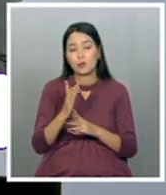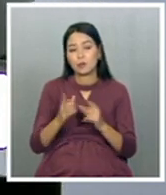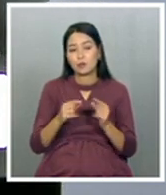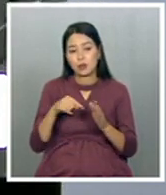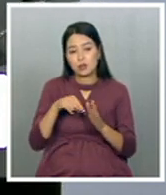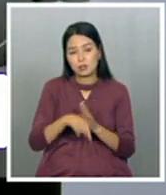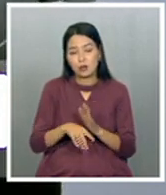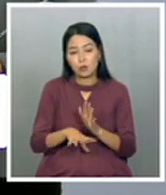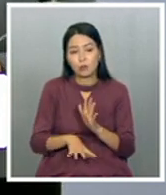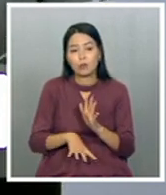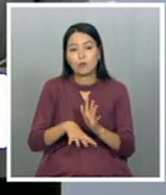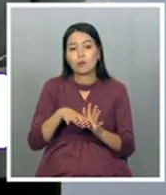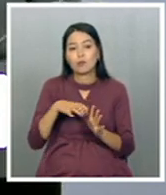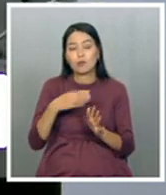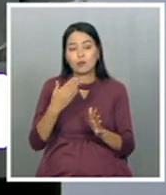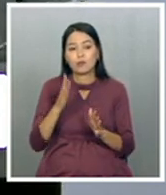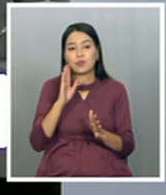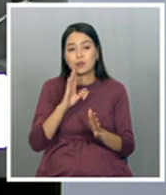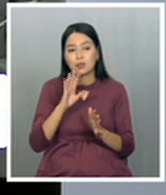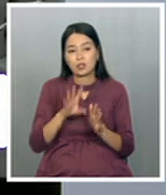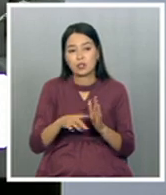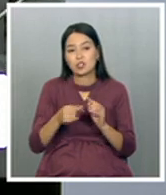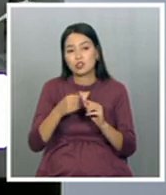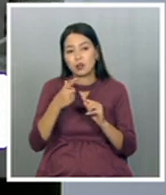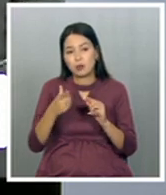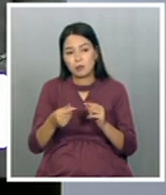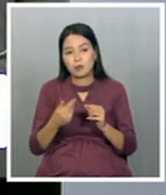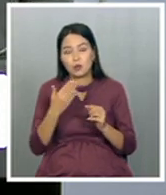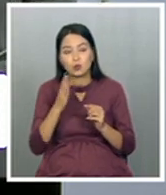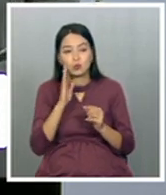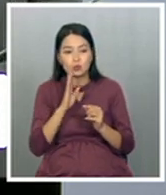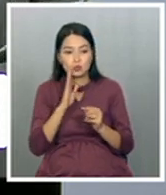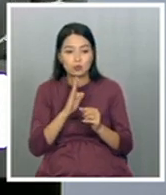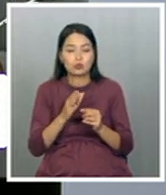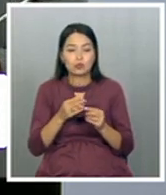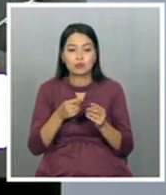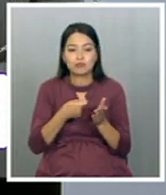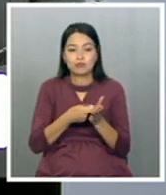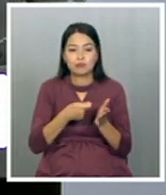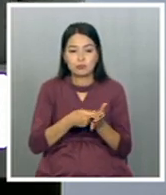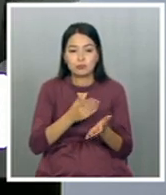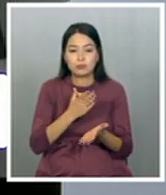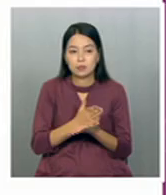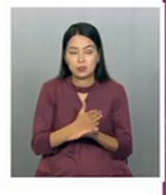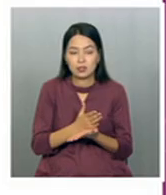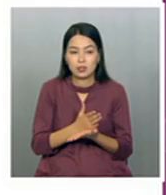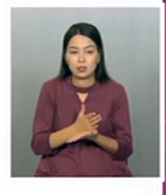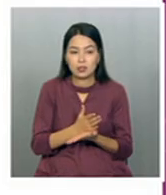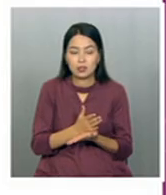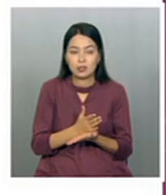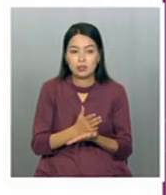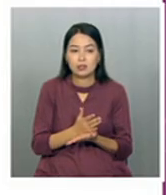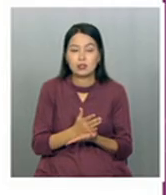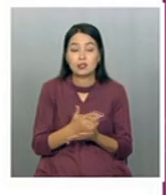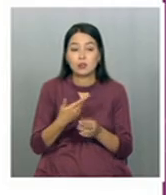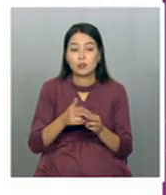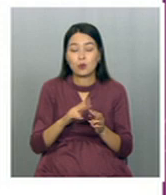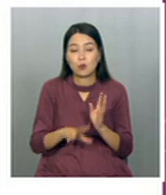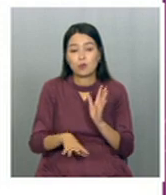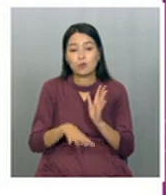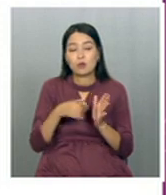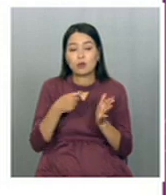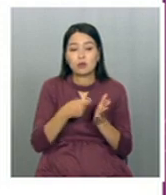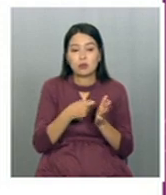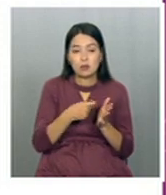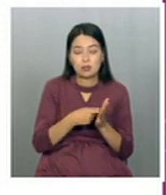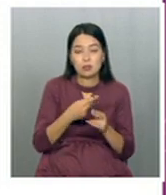арқылы топырақтан суды сіңіріп, жапырақты суды буландыруы. Және осы транспирация